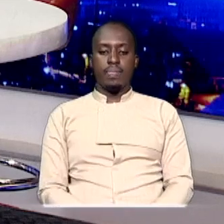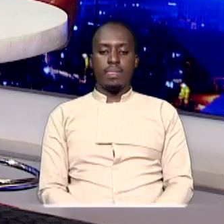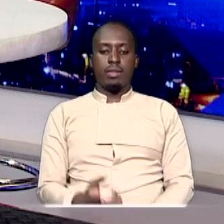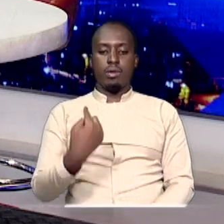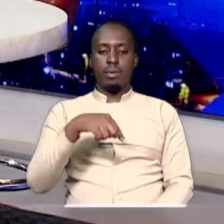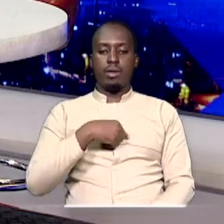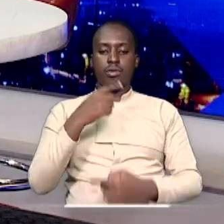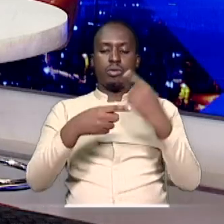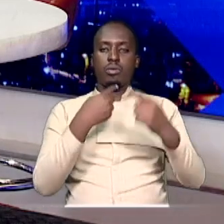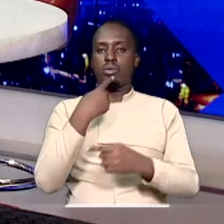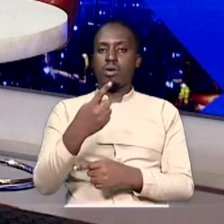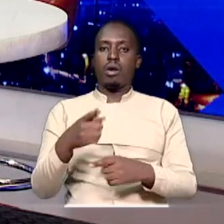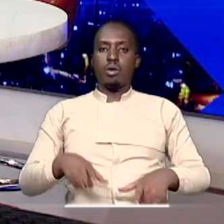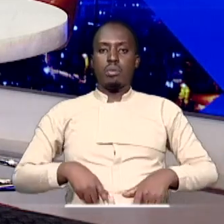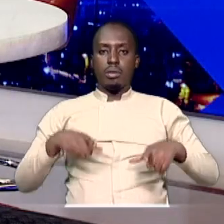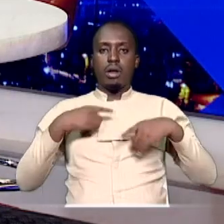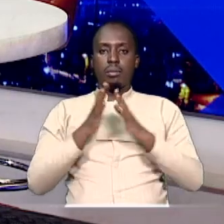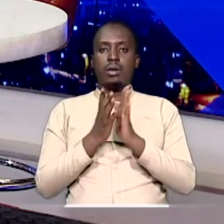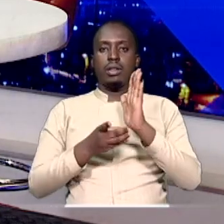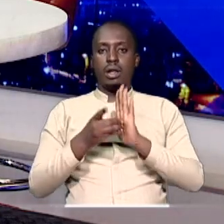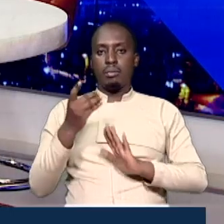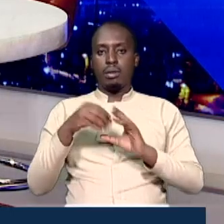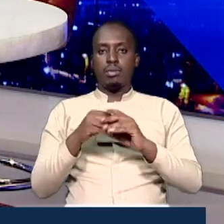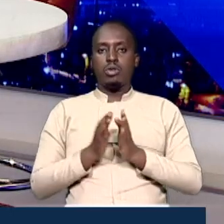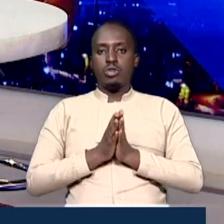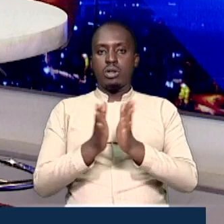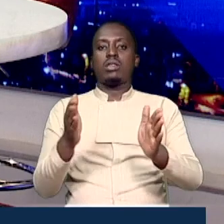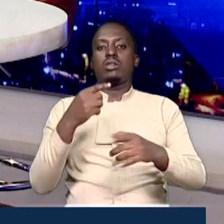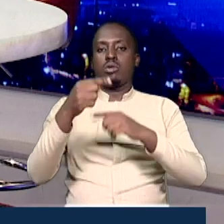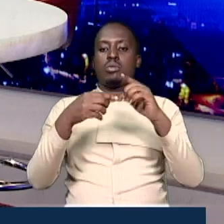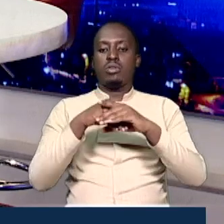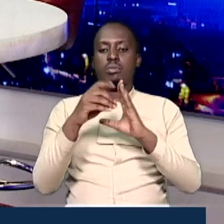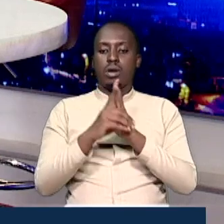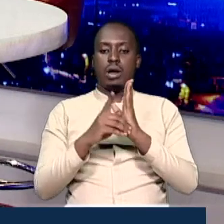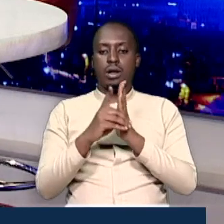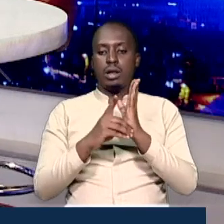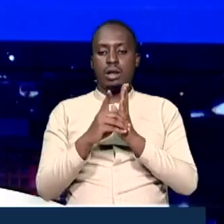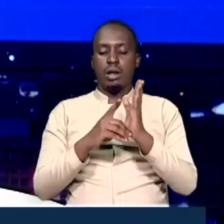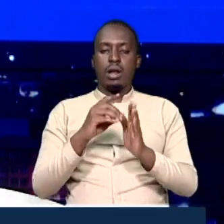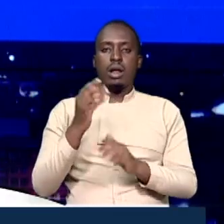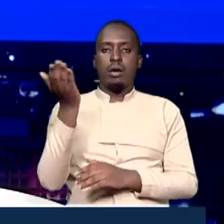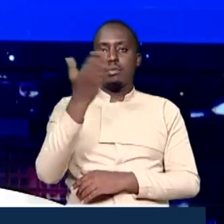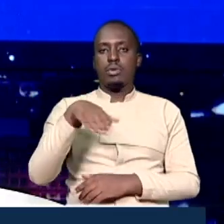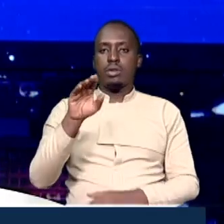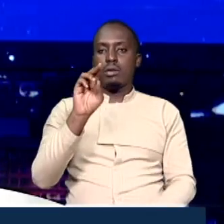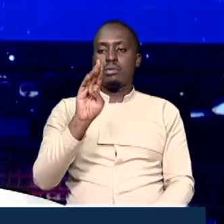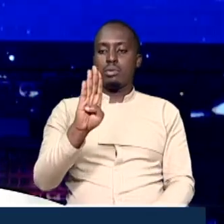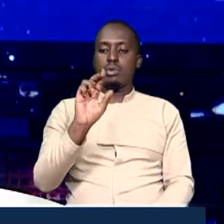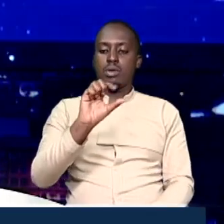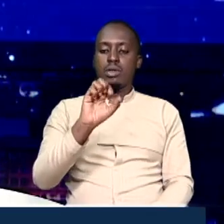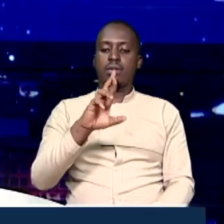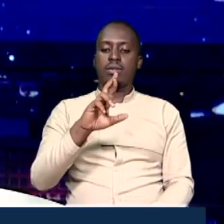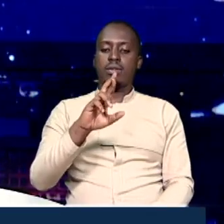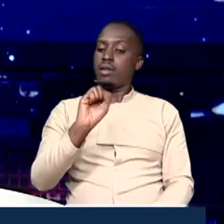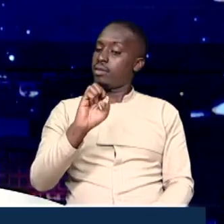Tukivuga ku mibereho ndetse n'iterambere muri rusange dukomereze mu karere ka Bugesera aho hari abaturage